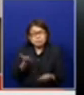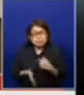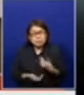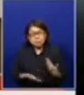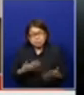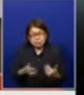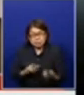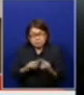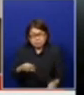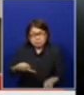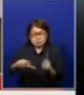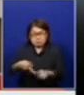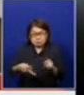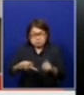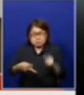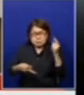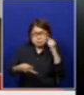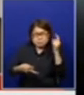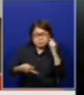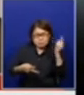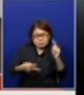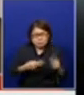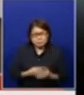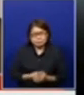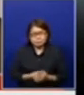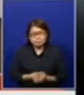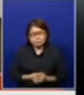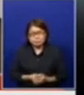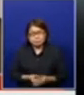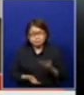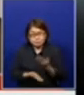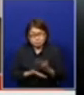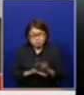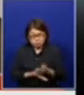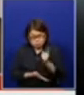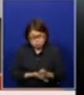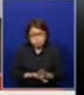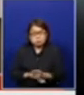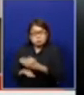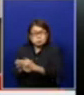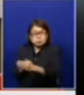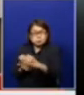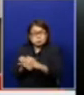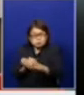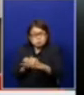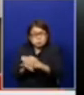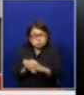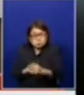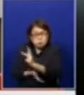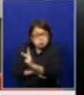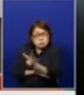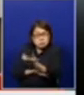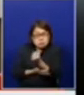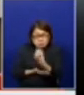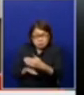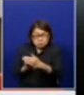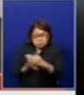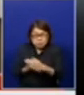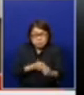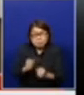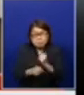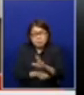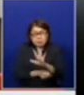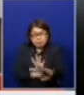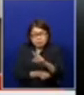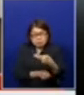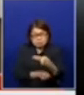หนึ่งท่านประธานที่ผมลังเลในเบื้องต้นเงินพวกนี้ต้องใช้หนี้ปีละ 50,000 ล้านบ